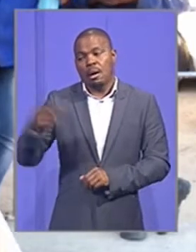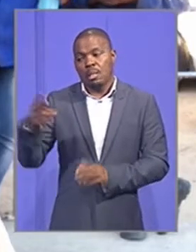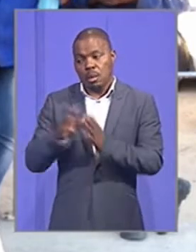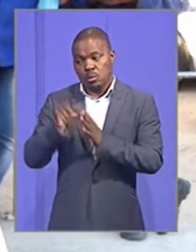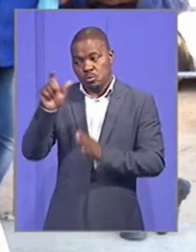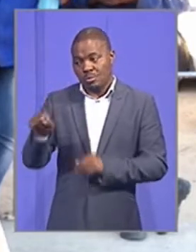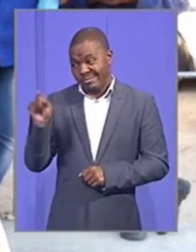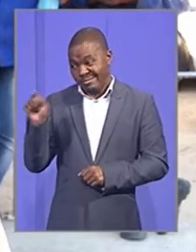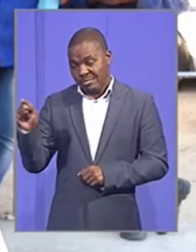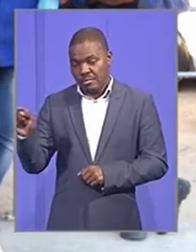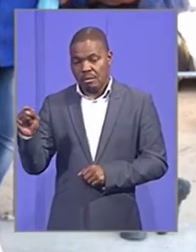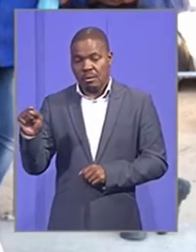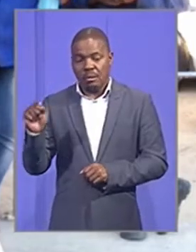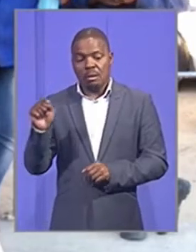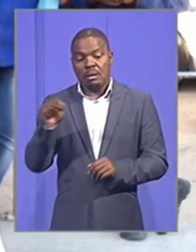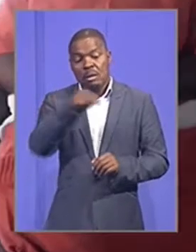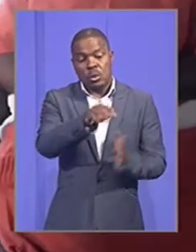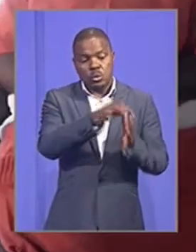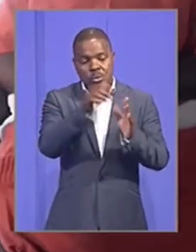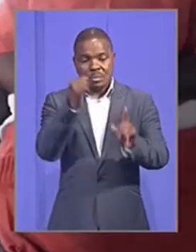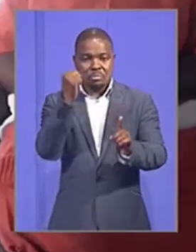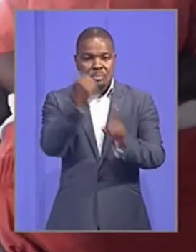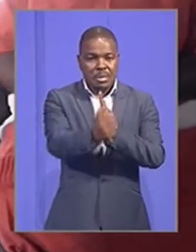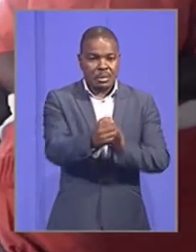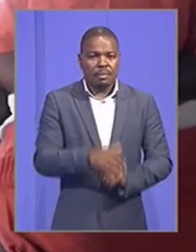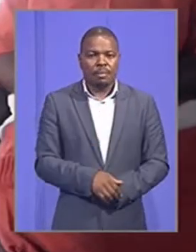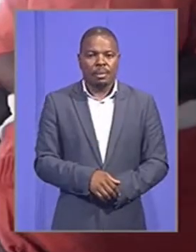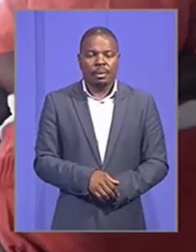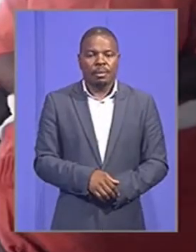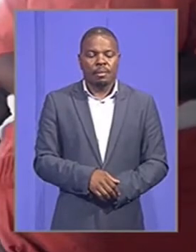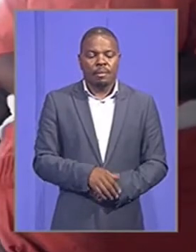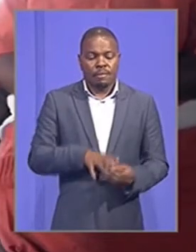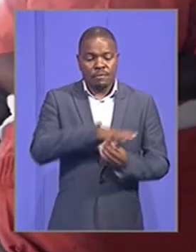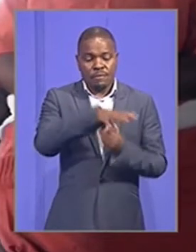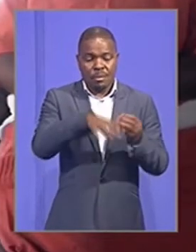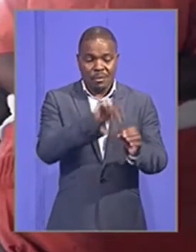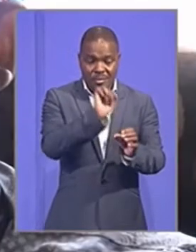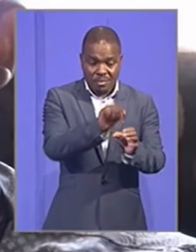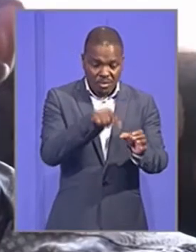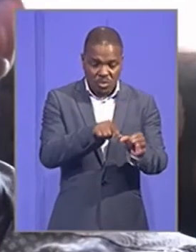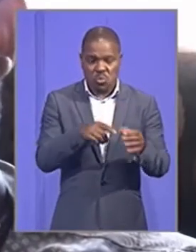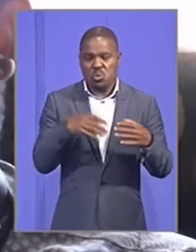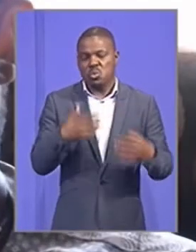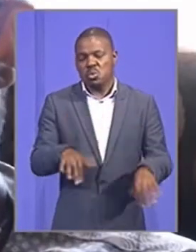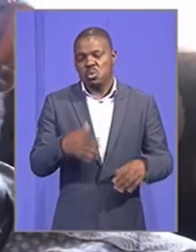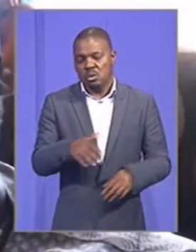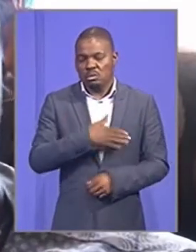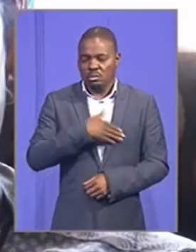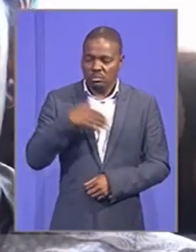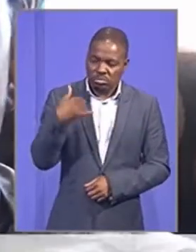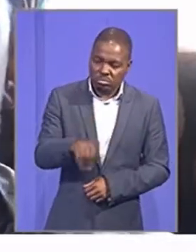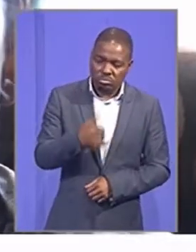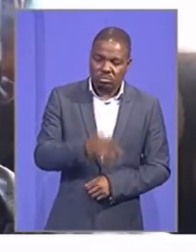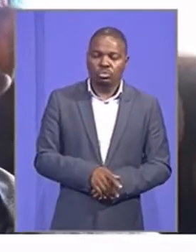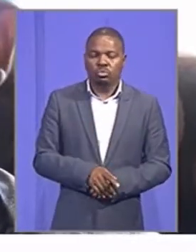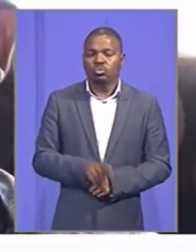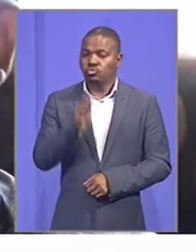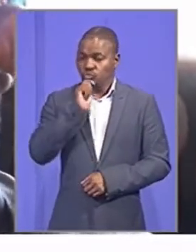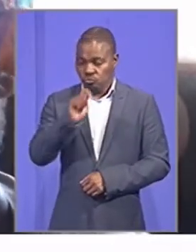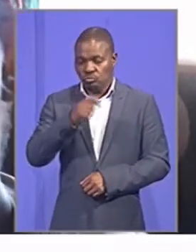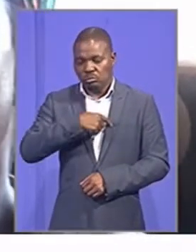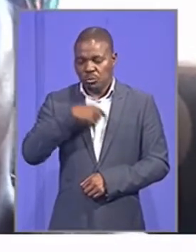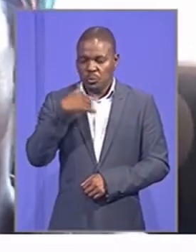morutwana ho morutwana e mong. Ba lelapa la ha Thabedi ba utlwile bohloko. Ka nnete o utlwe bohloko ga mme ha bohloko tabina